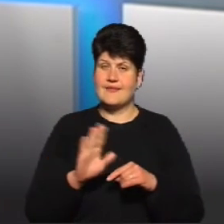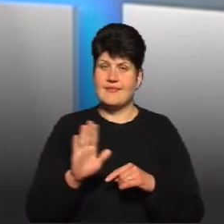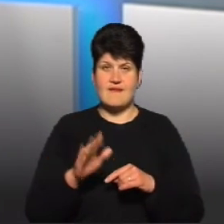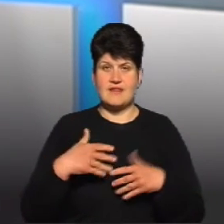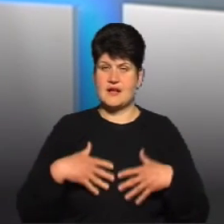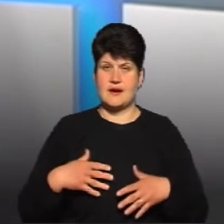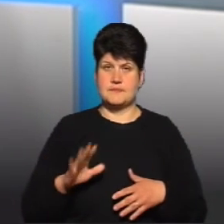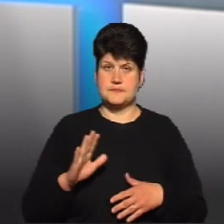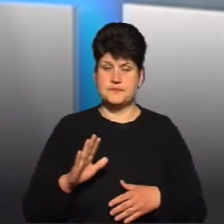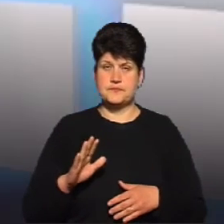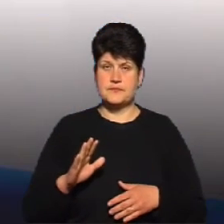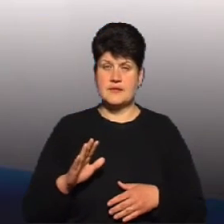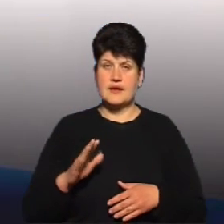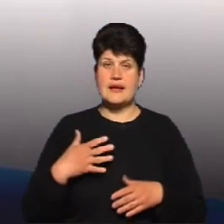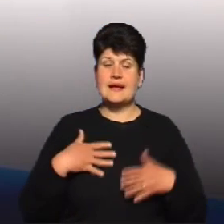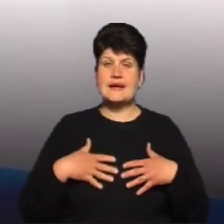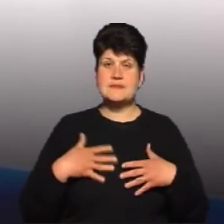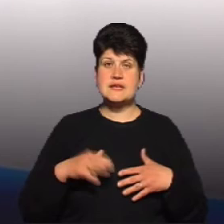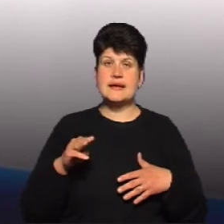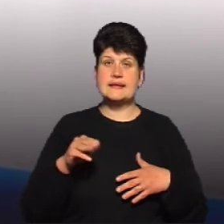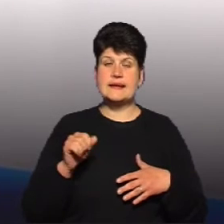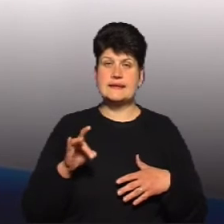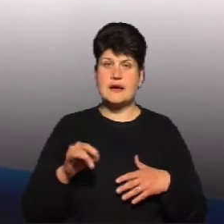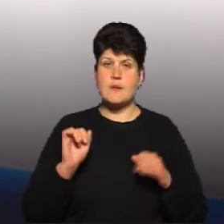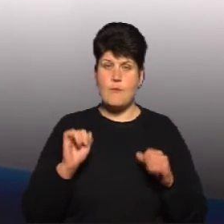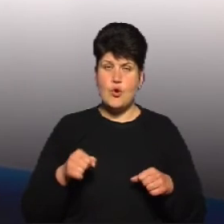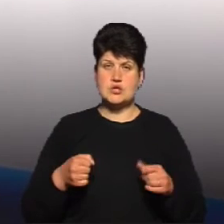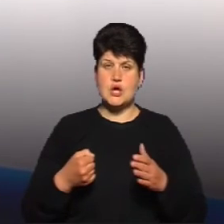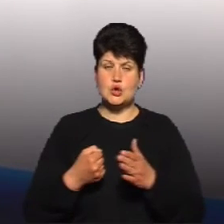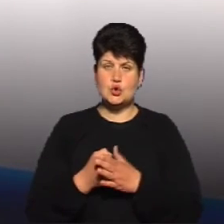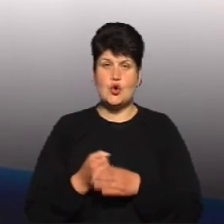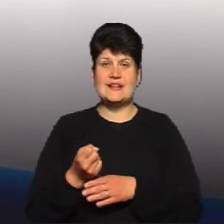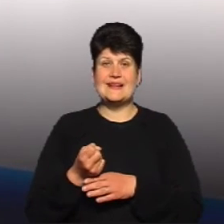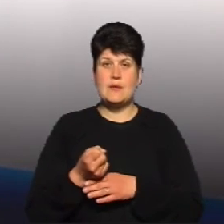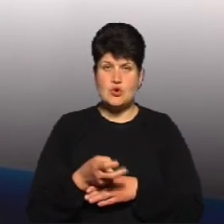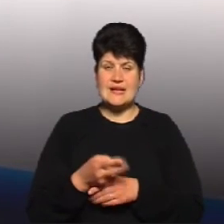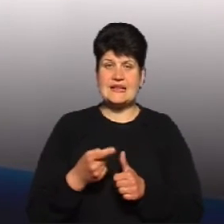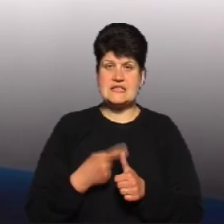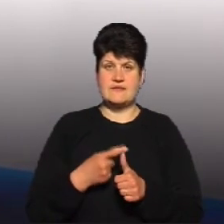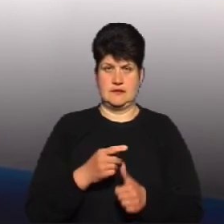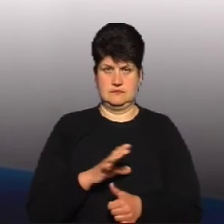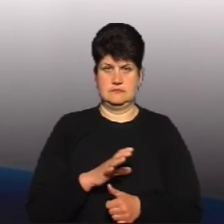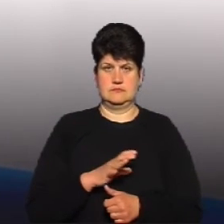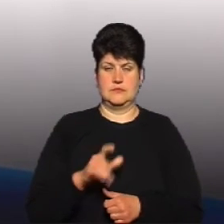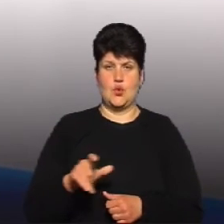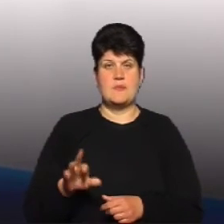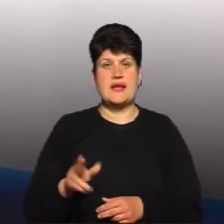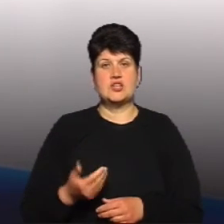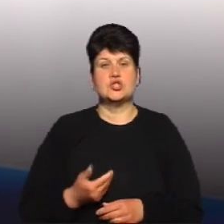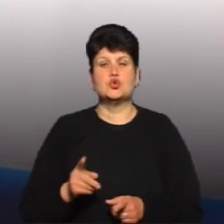Взагалі кримських татар можна до переселення, так, до депортації назвати заможними людьми? От як вони жили, що вони залишили